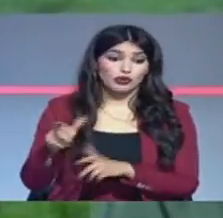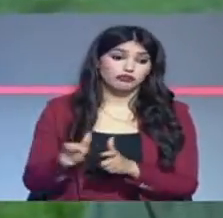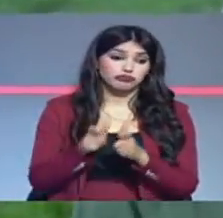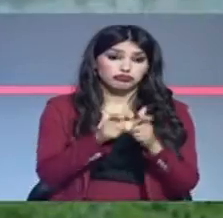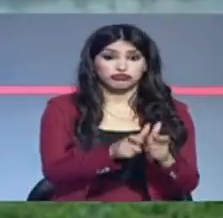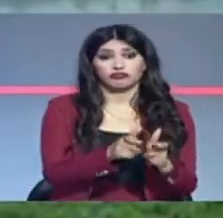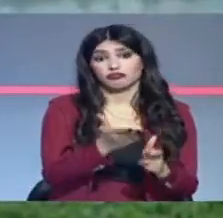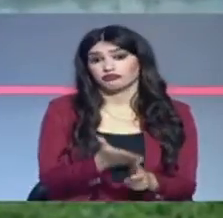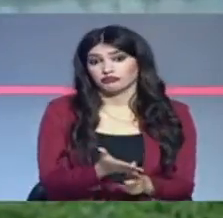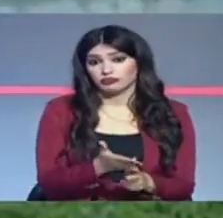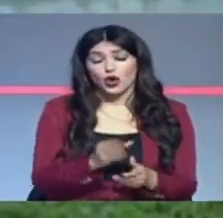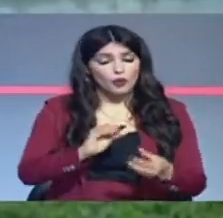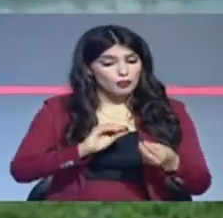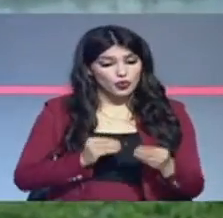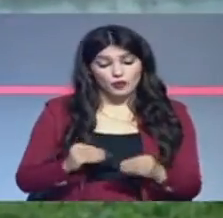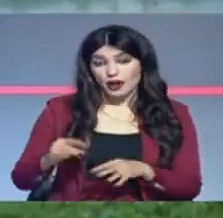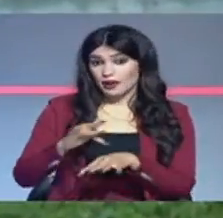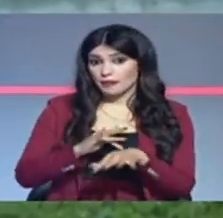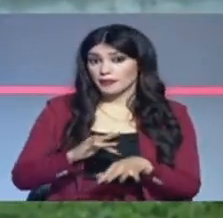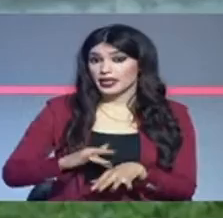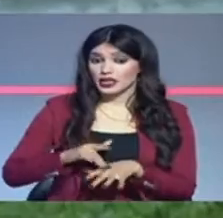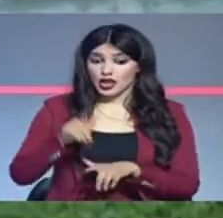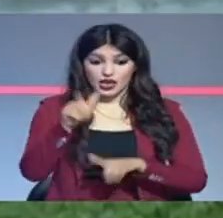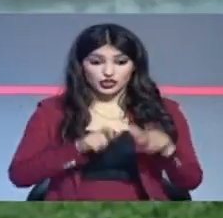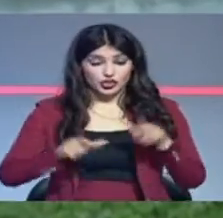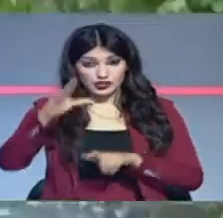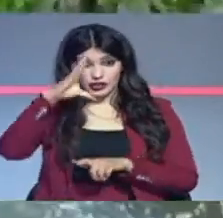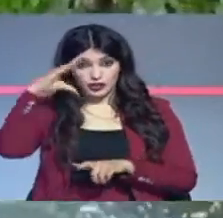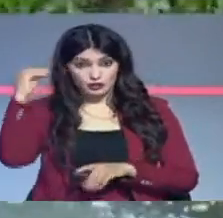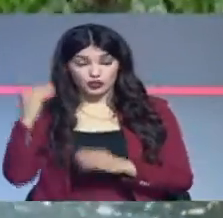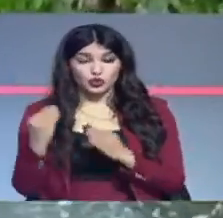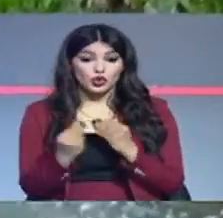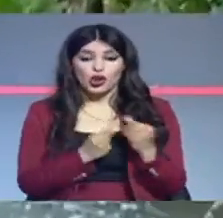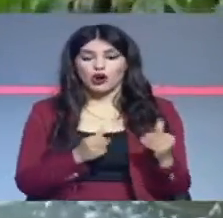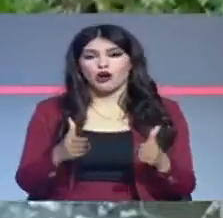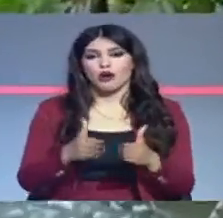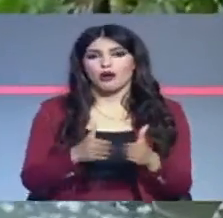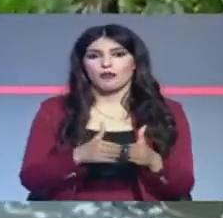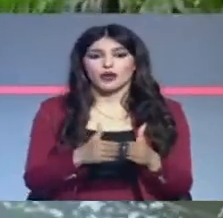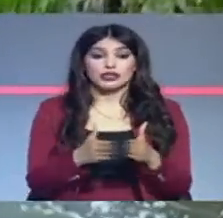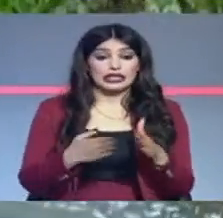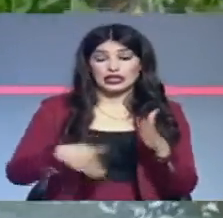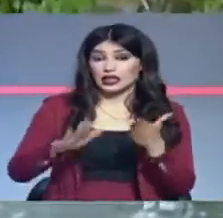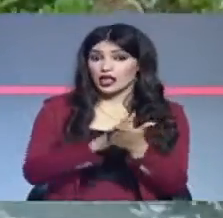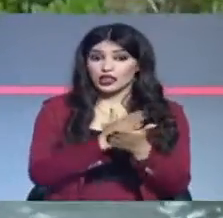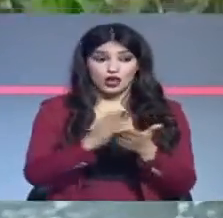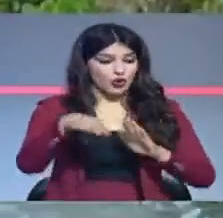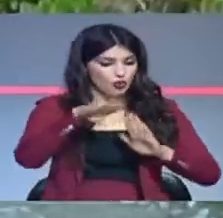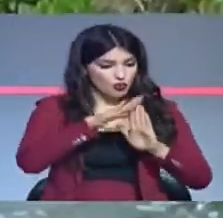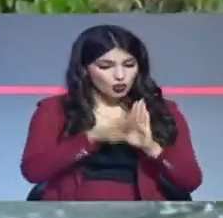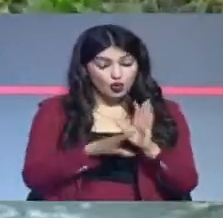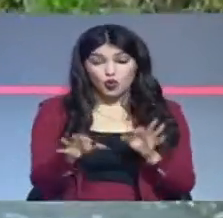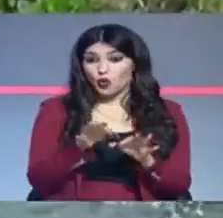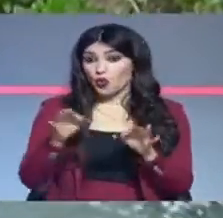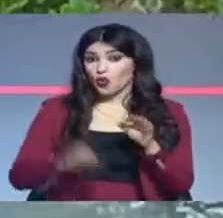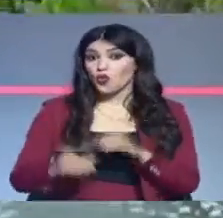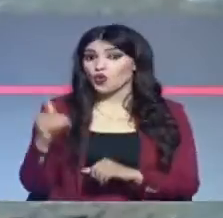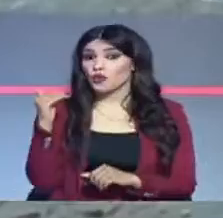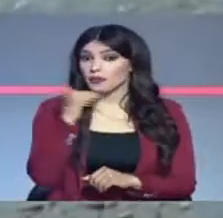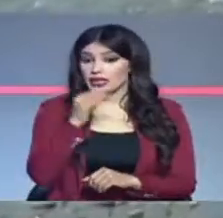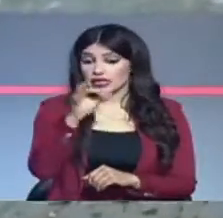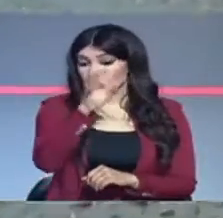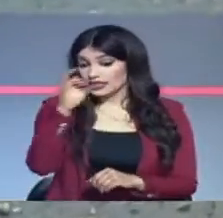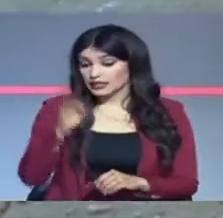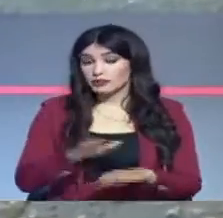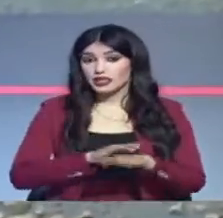هذه الاشكاليات ودفعت المختصين في المجال البيئي للمطالبه بوضع برنامج خاص و حلول عاجله بالنسبه